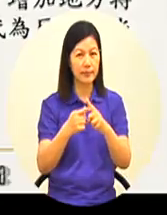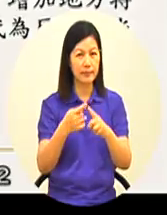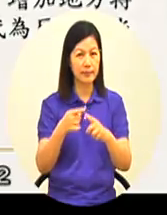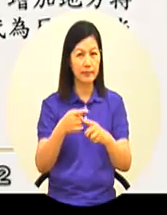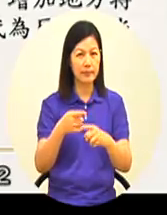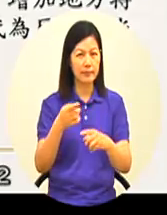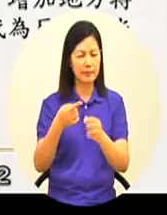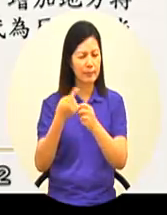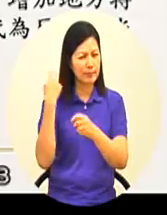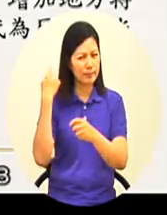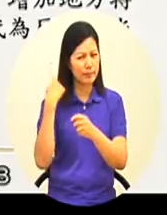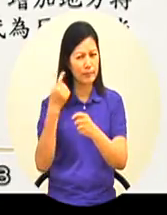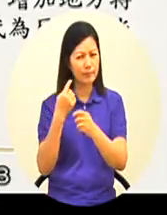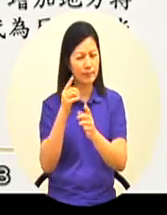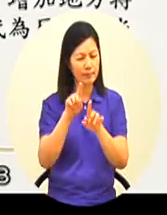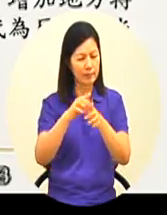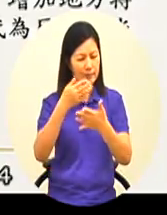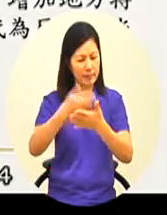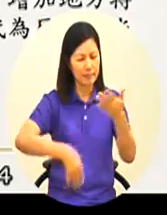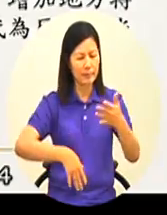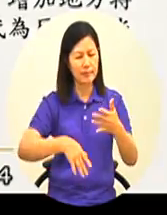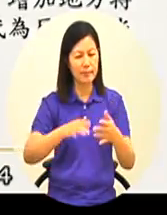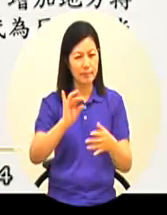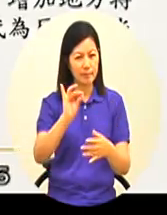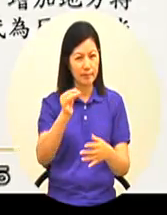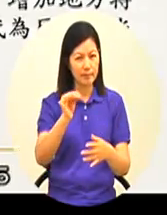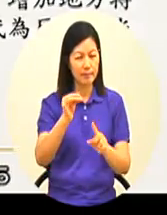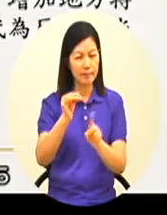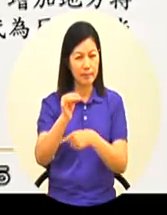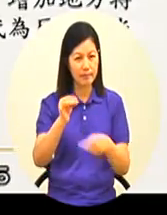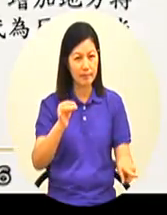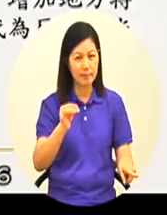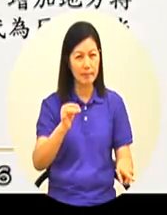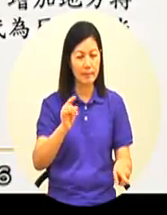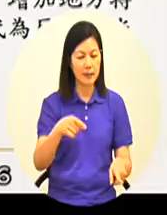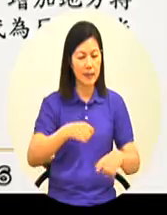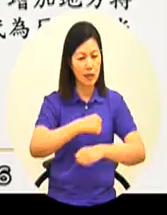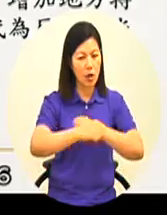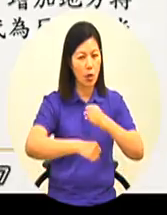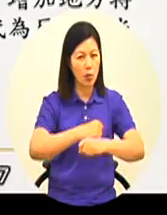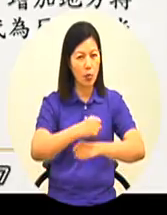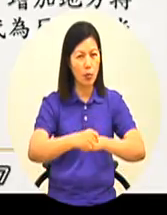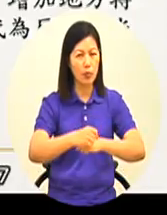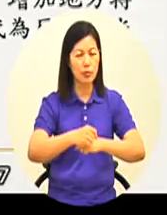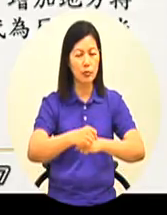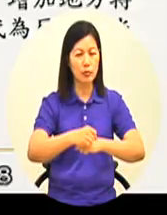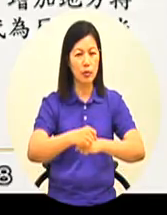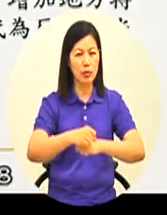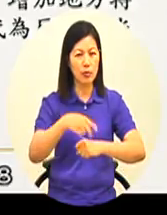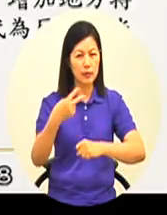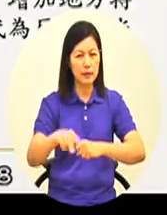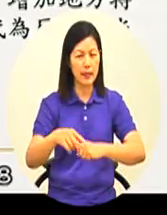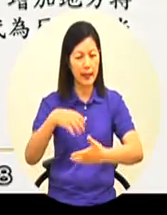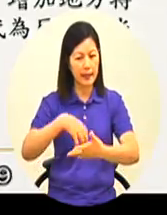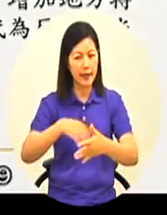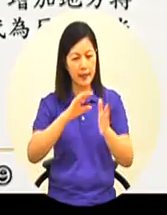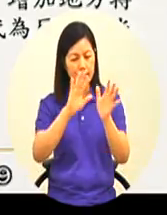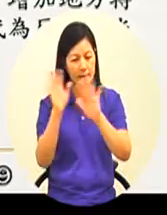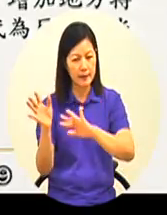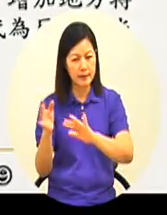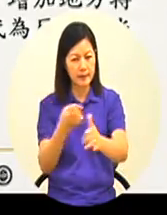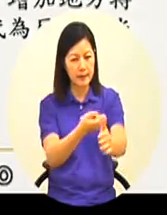了20万人。那也就是说，我们的万年祭它的这个活动跟它的这个办的内容，以及吸